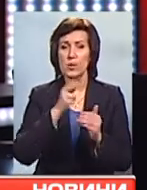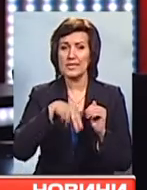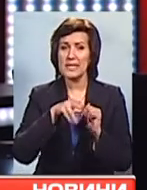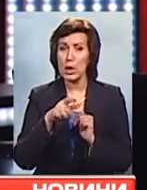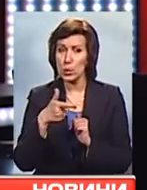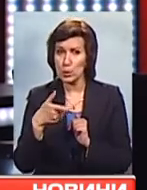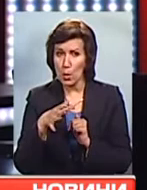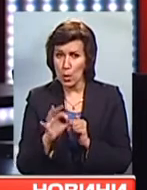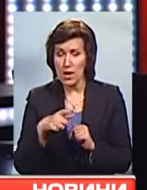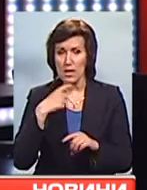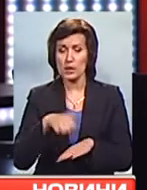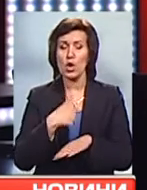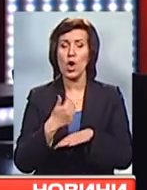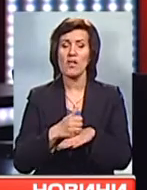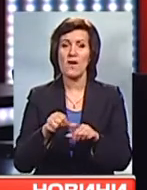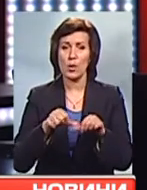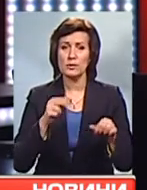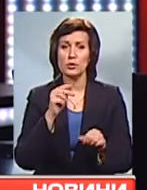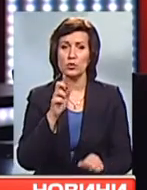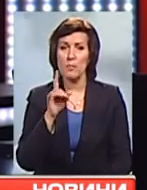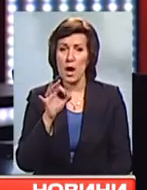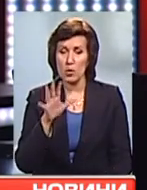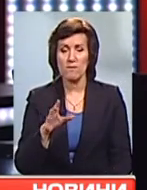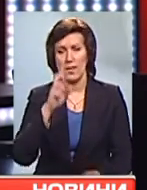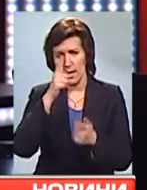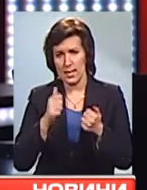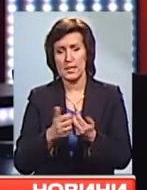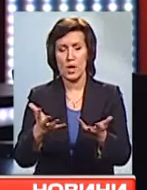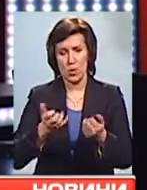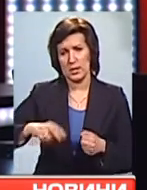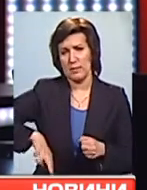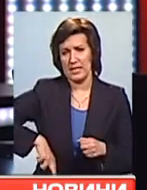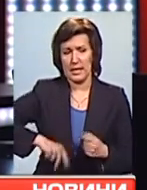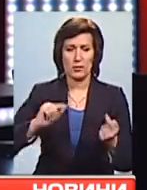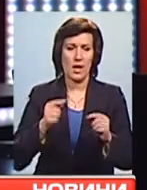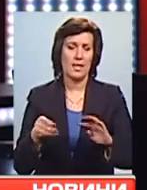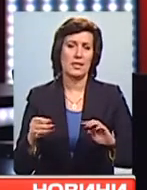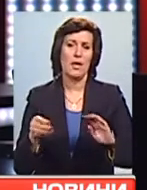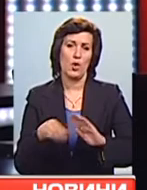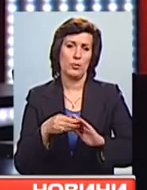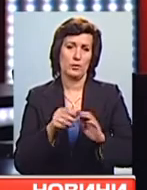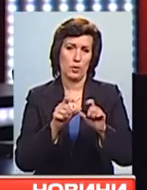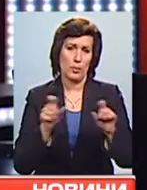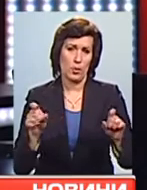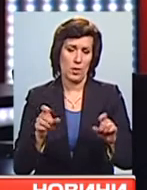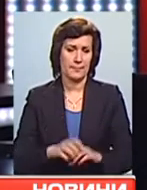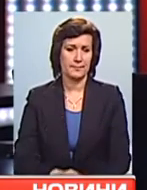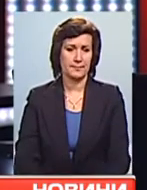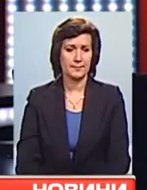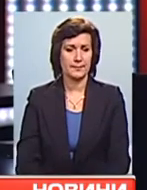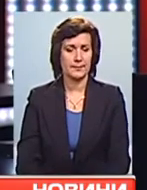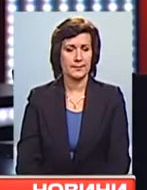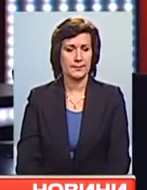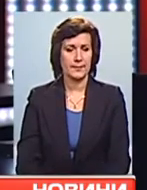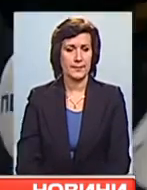лютого, каже голова комісії Рефат Чубаров, країна отримає директора антикорупційного бюро. Подробиці в наступному